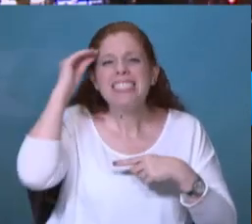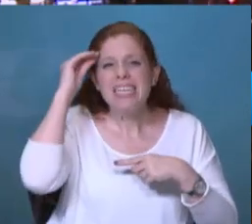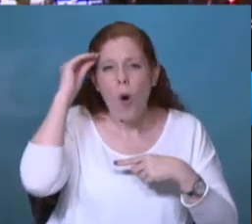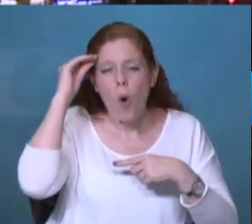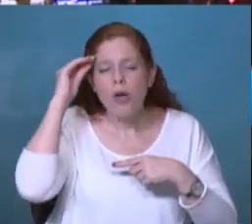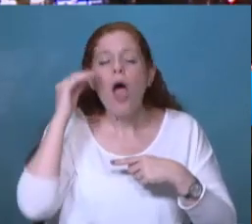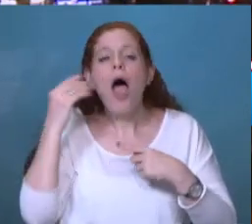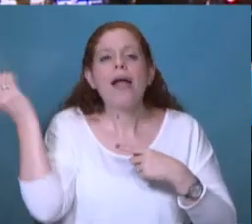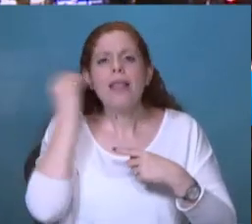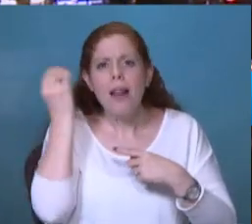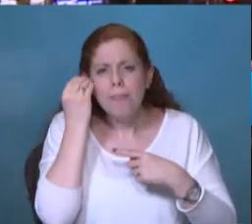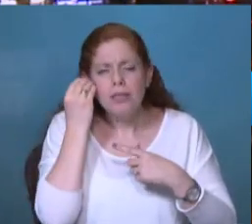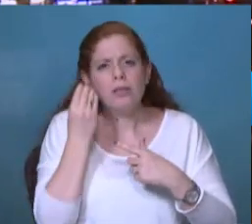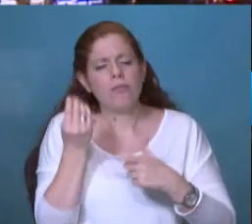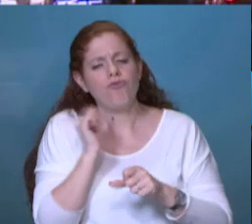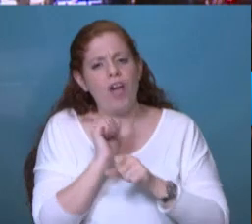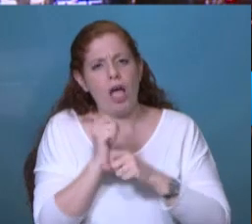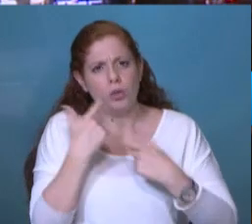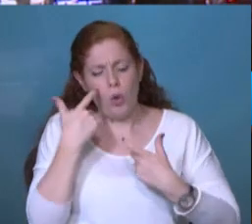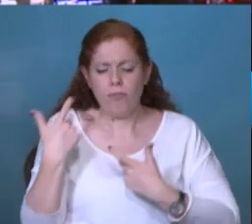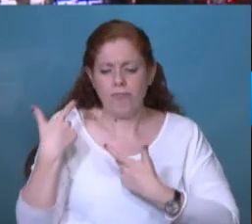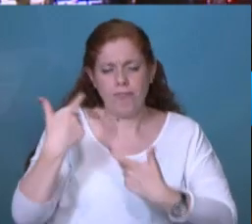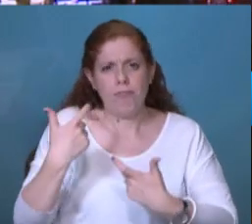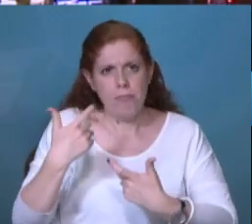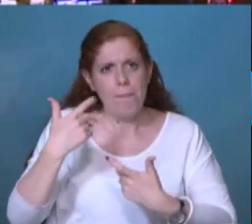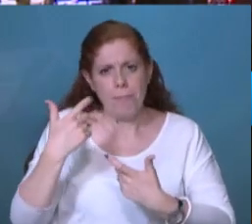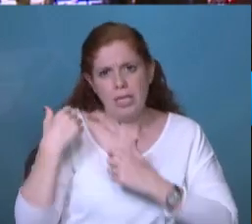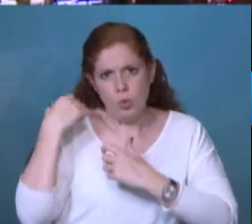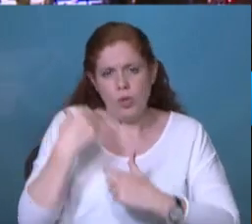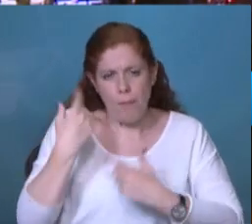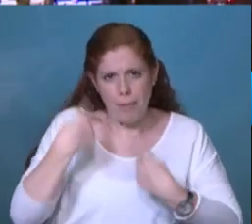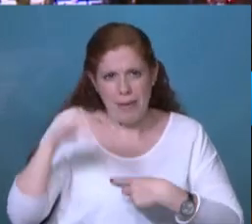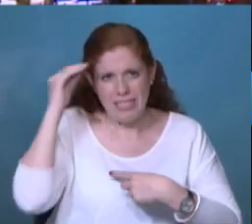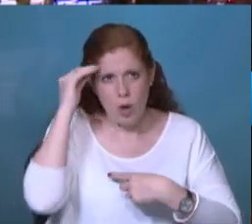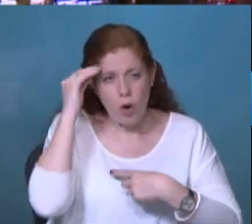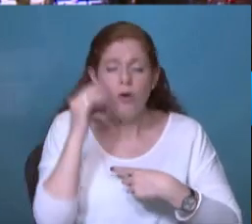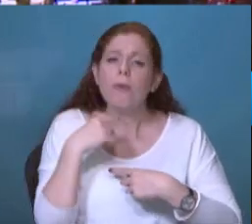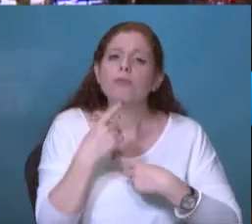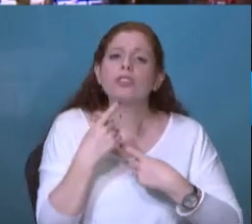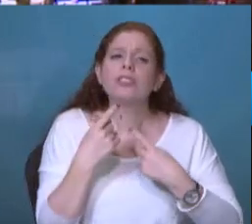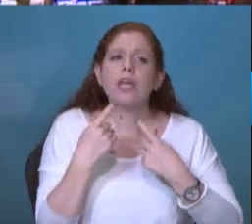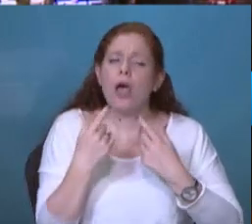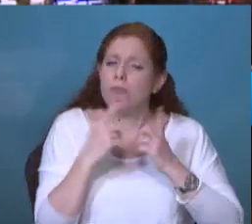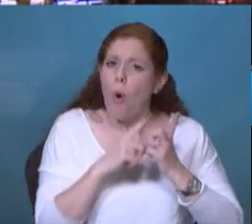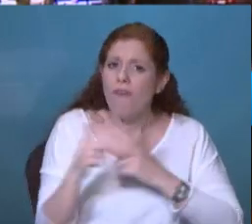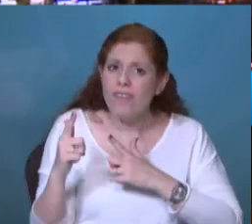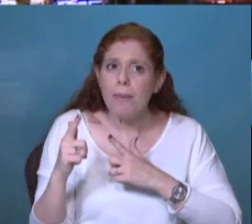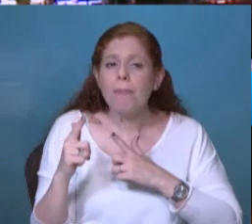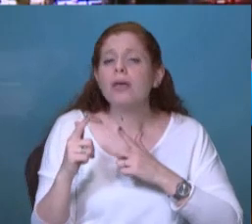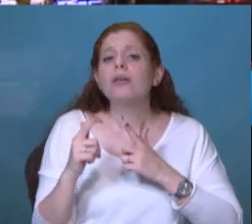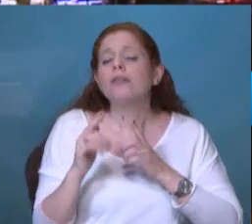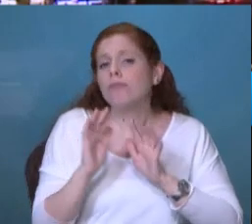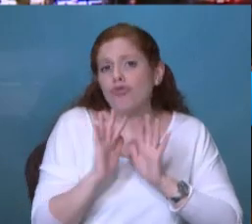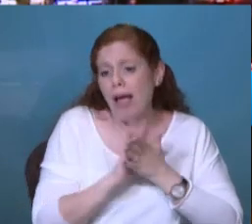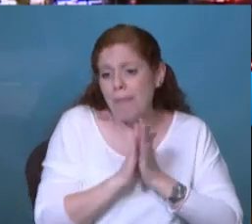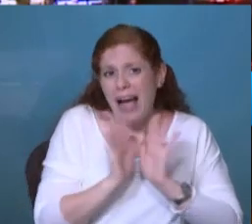התלמידים, הצוערים, נסו אותם בימי הזיכרון. במשטרה אומרים מדובר ברובים עקרים, משמע מישהו עשה בהם